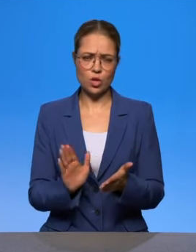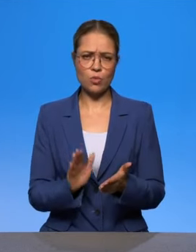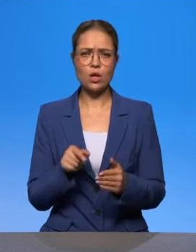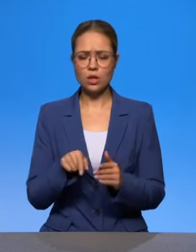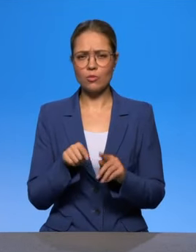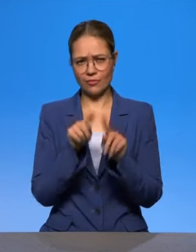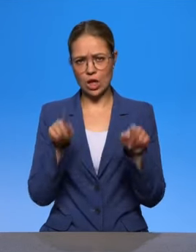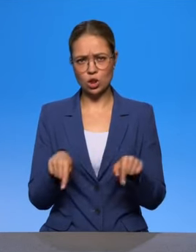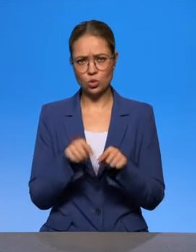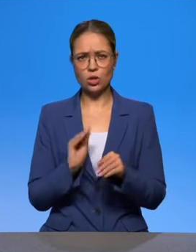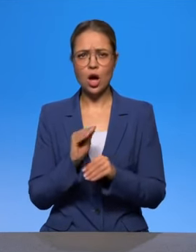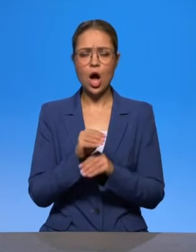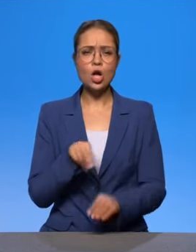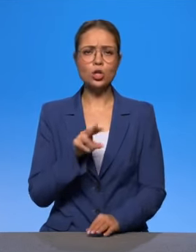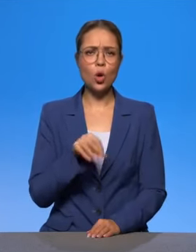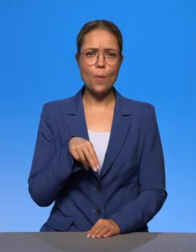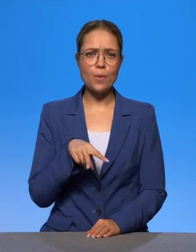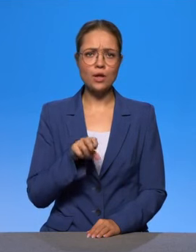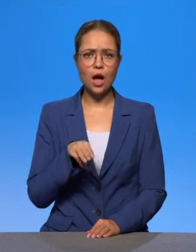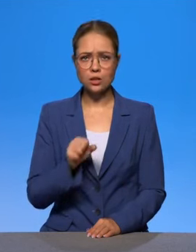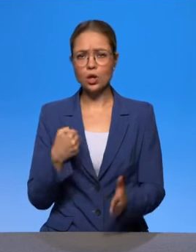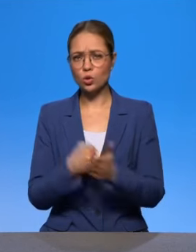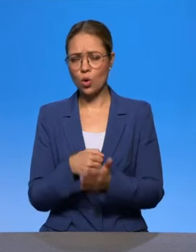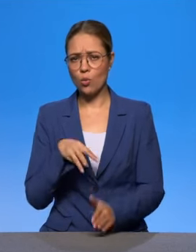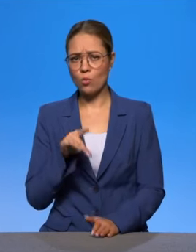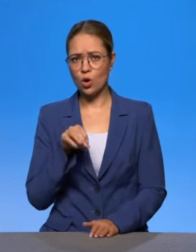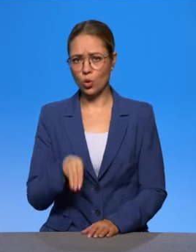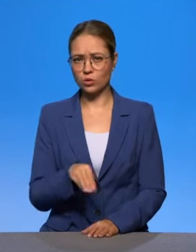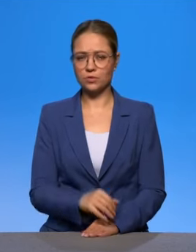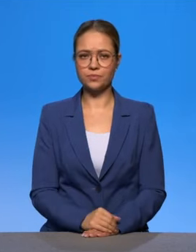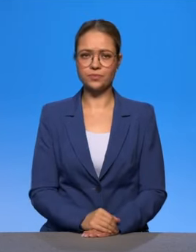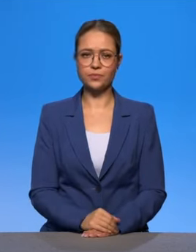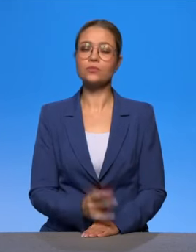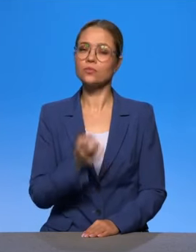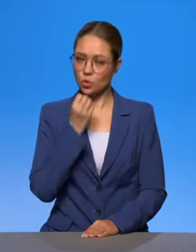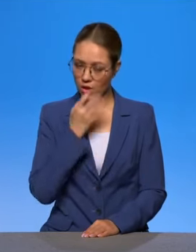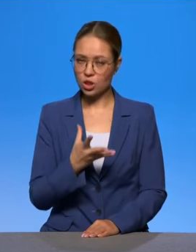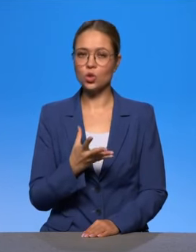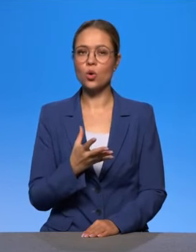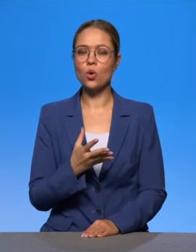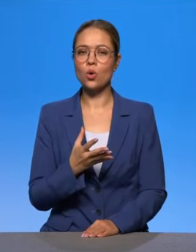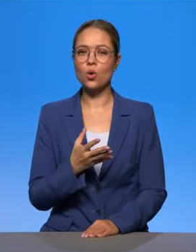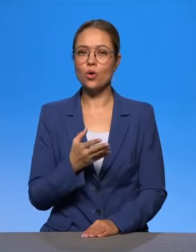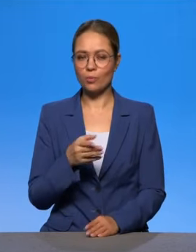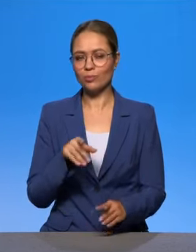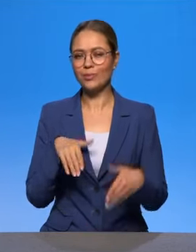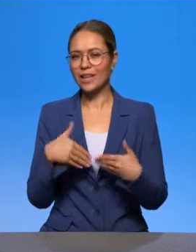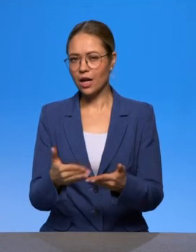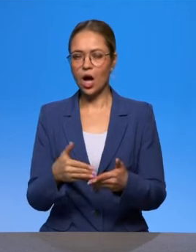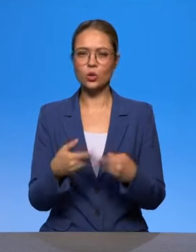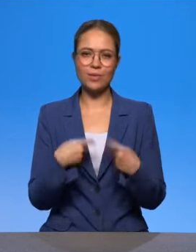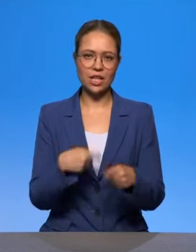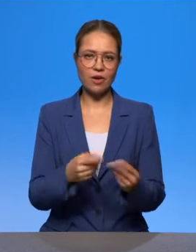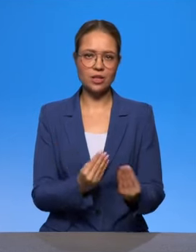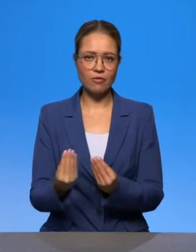это доплата до МРОТа. Ну хорошо, предлагается, я так понимаю, продавать товары, которые есть